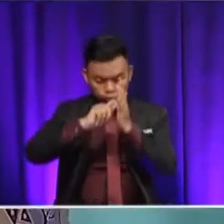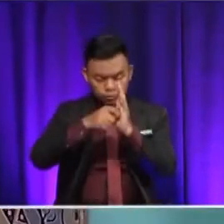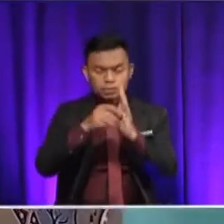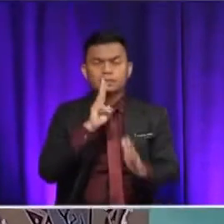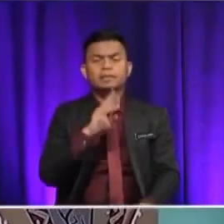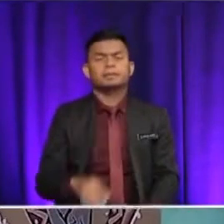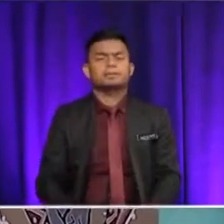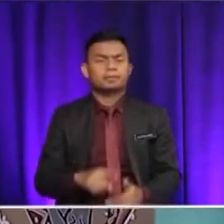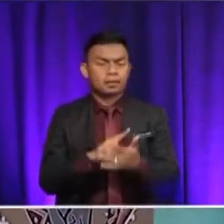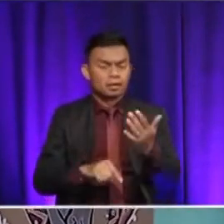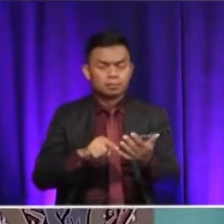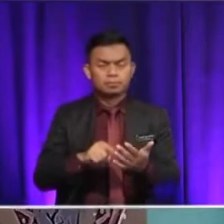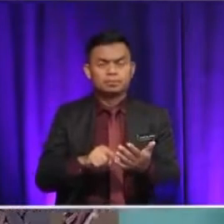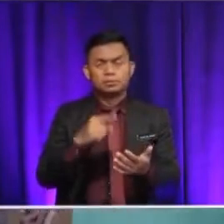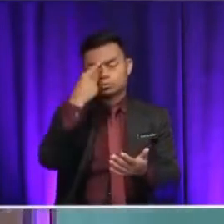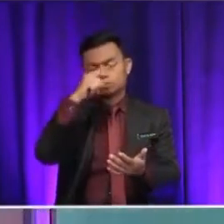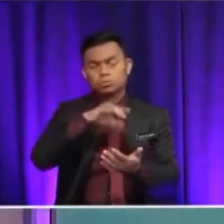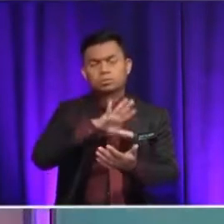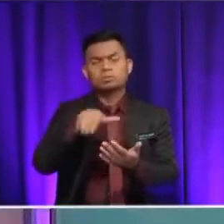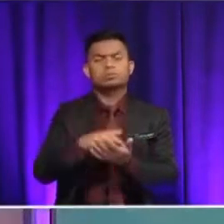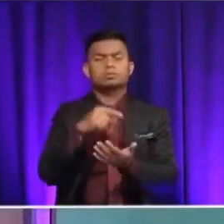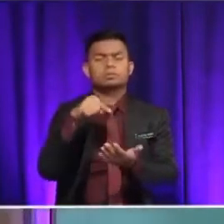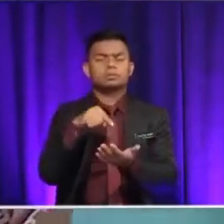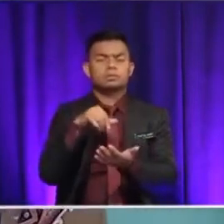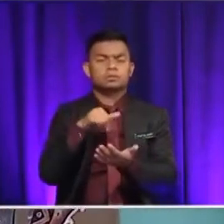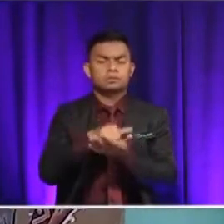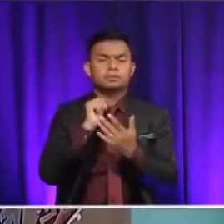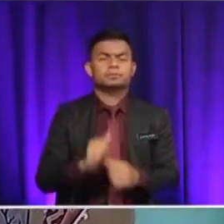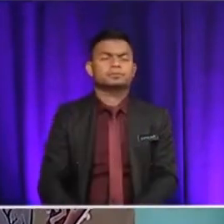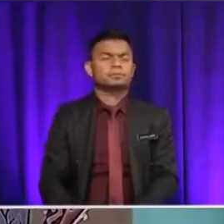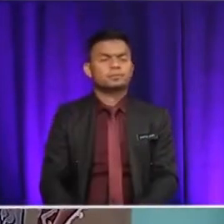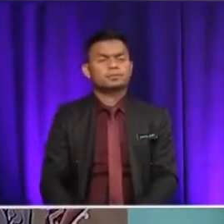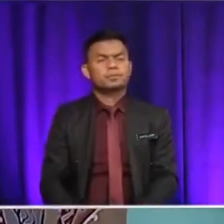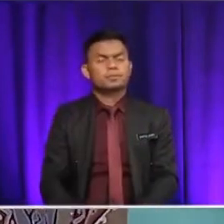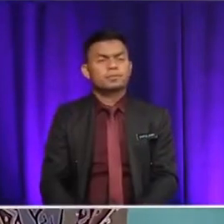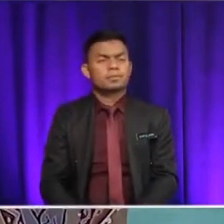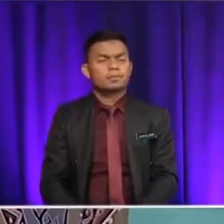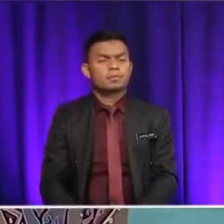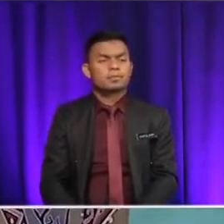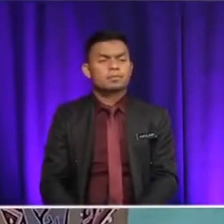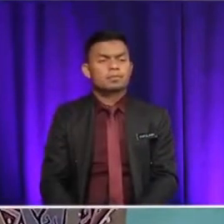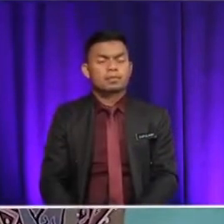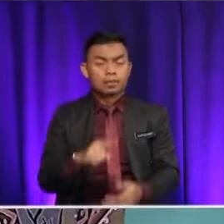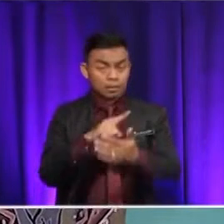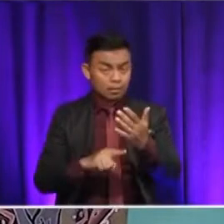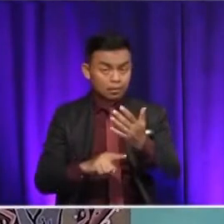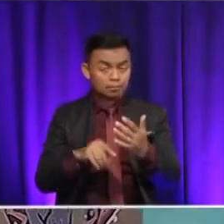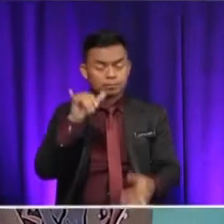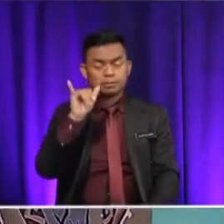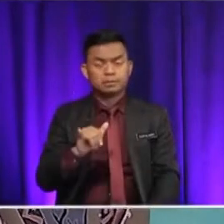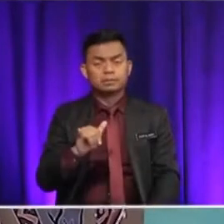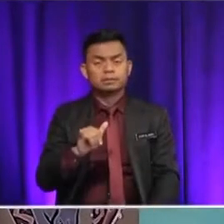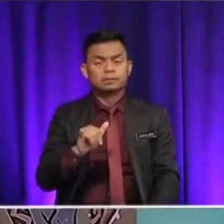situ. Contoh pipe utama. Pipe utama yang kita nampak memula tadi tu, so apa peranan dia di situ?